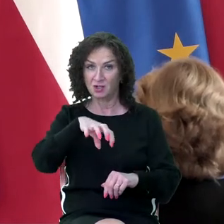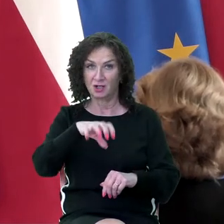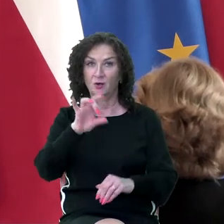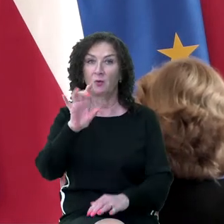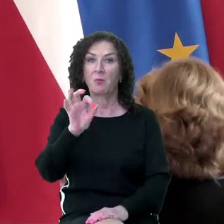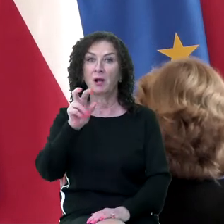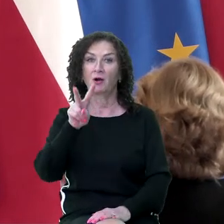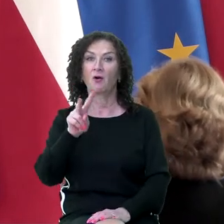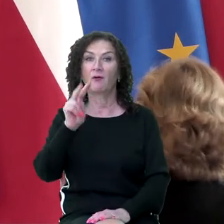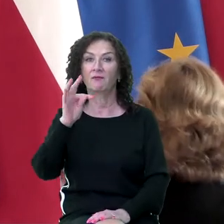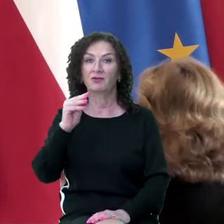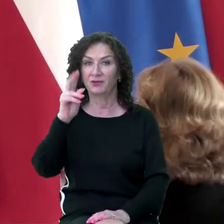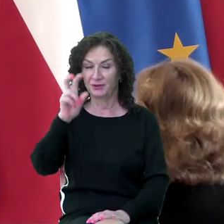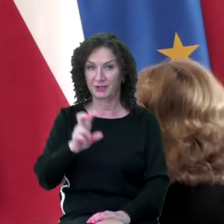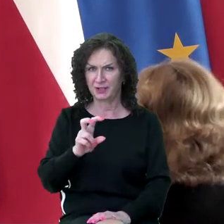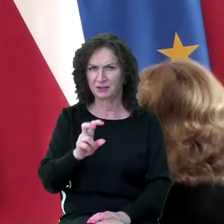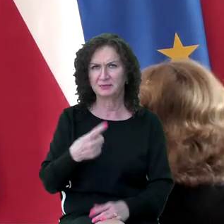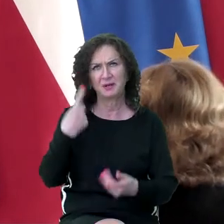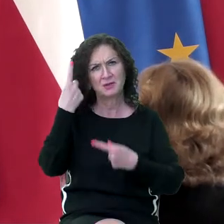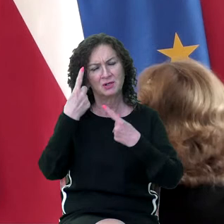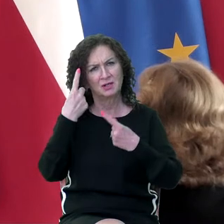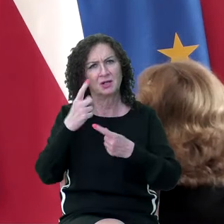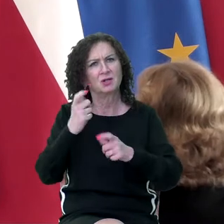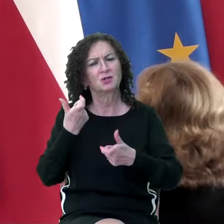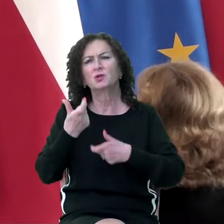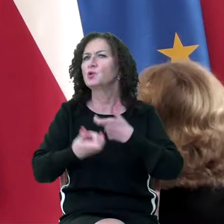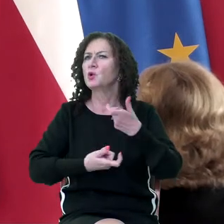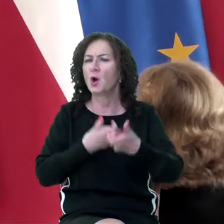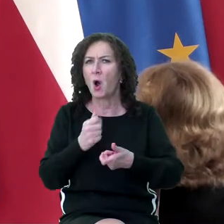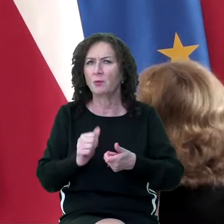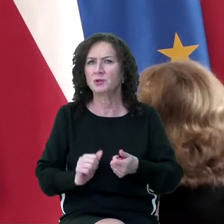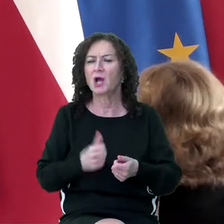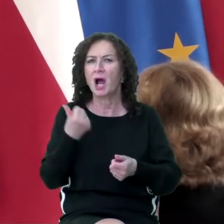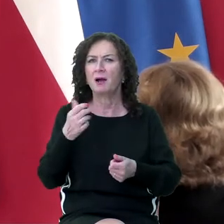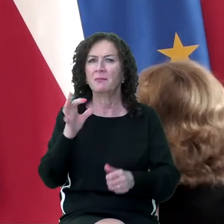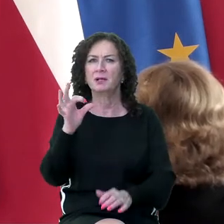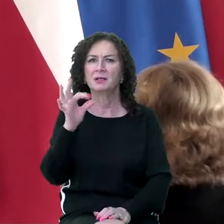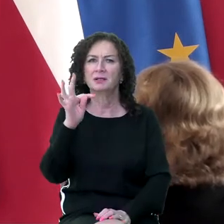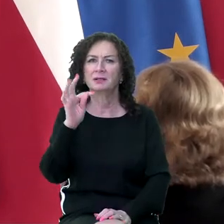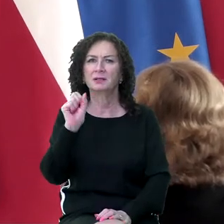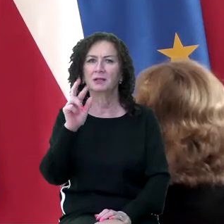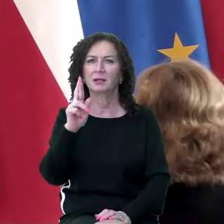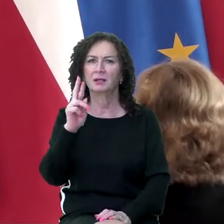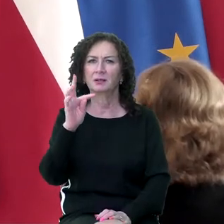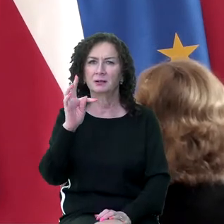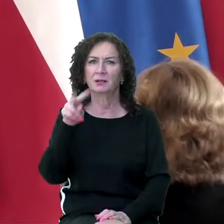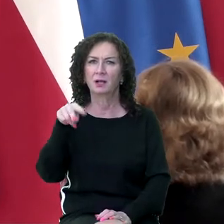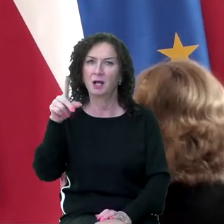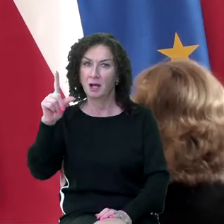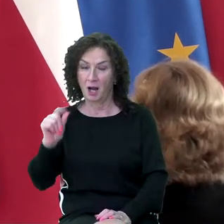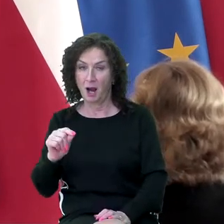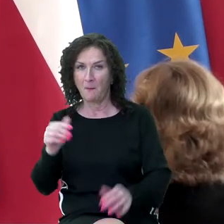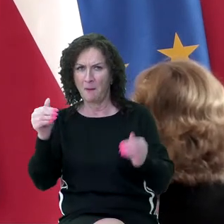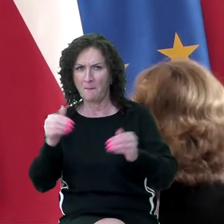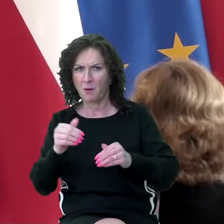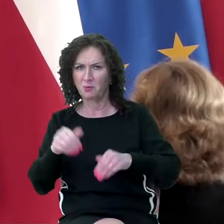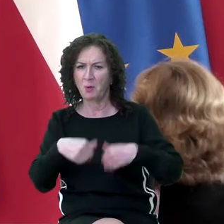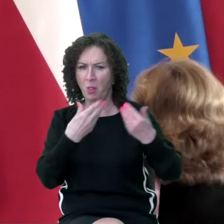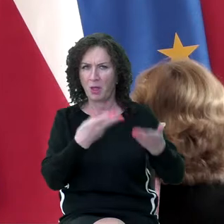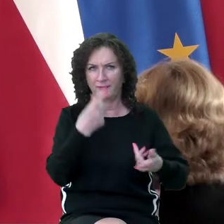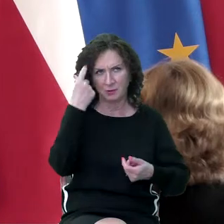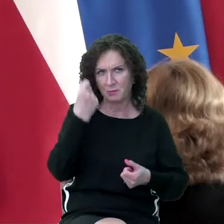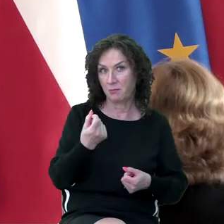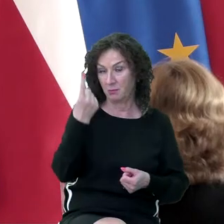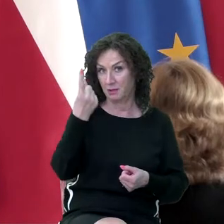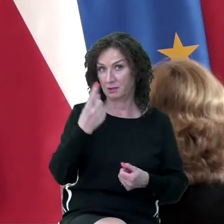dotyczył tego, jak sprawić, żeby startupy mogły dostarczać rozwiązania. Pomyślą państwo, nie mogły dostarczać?